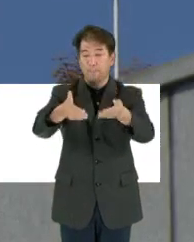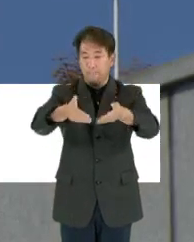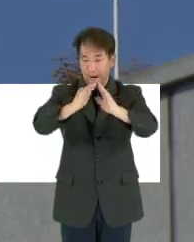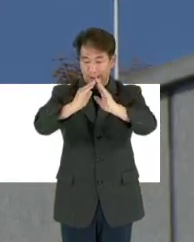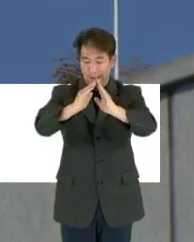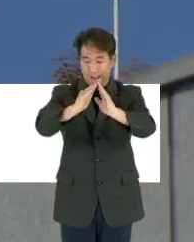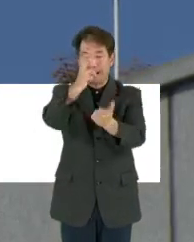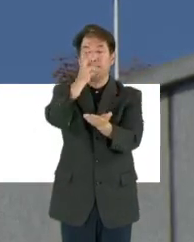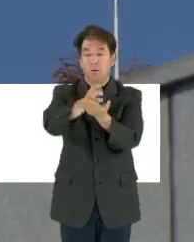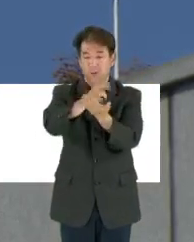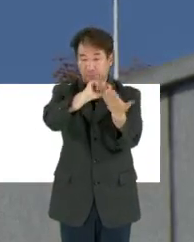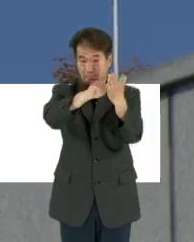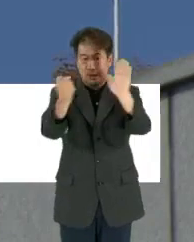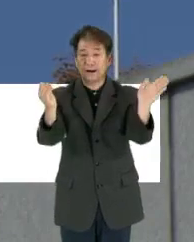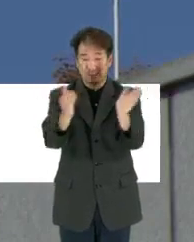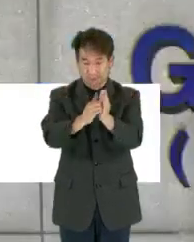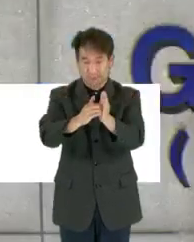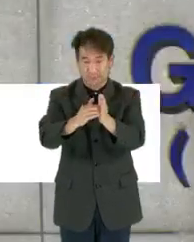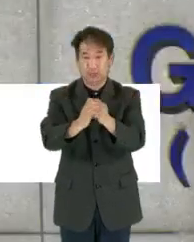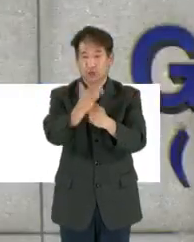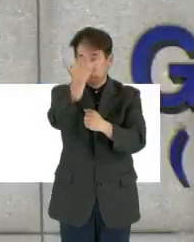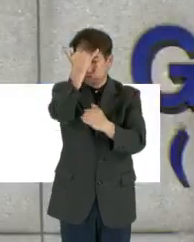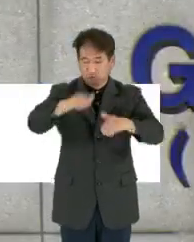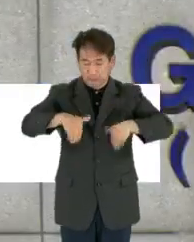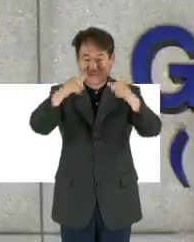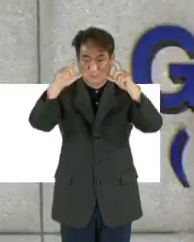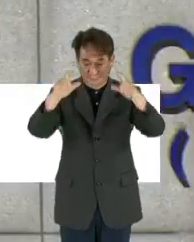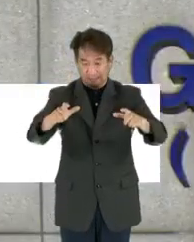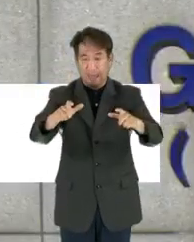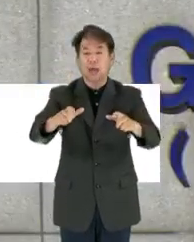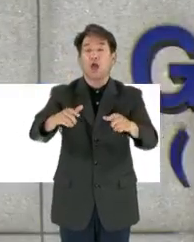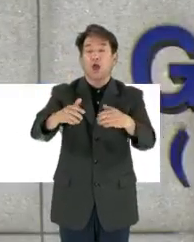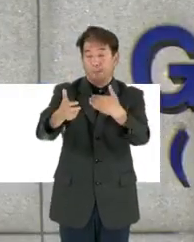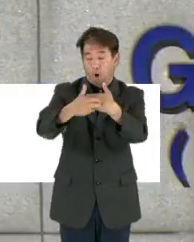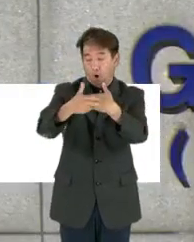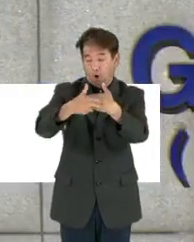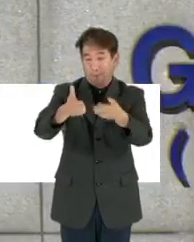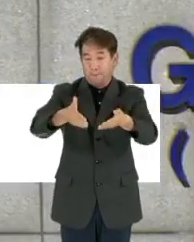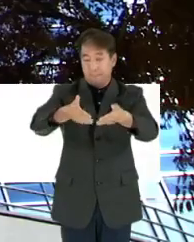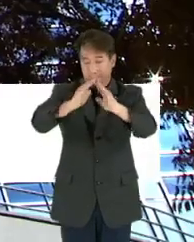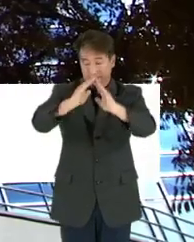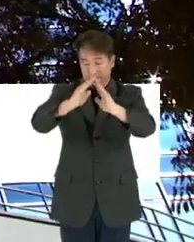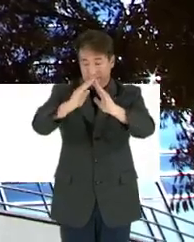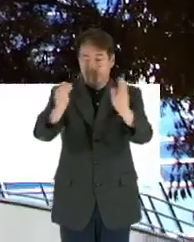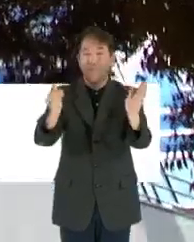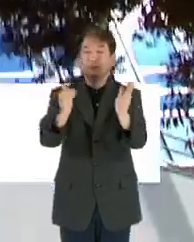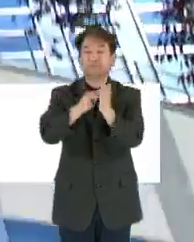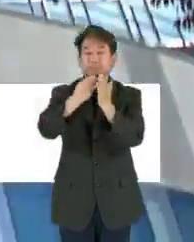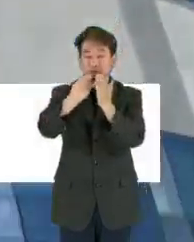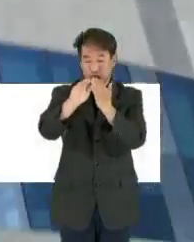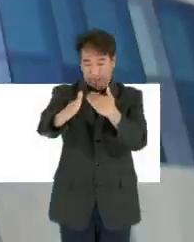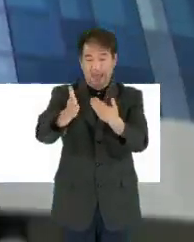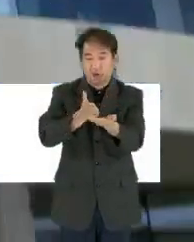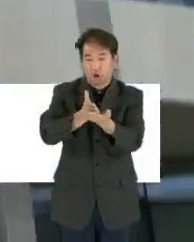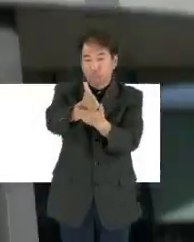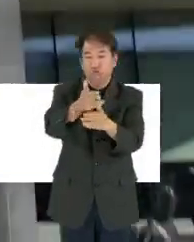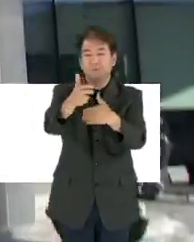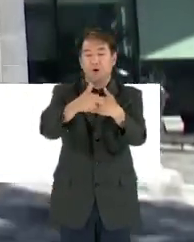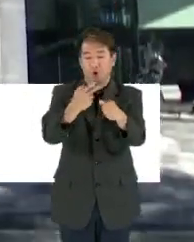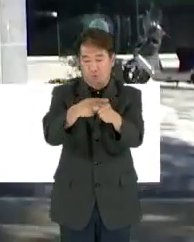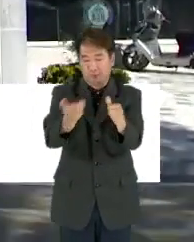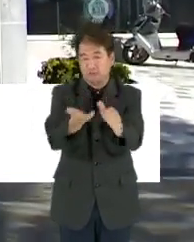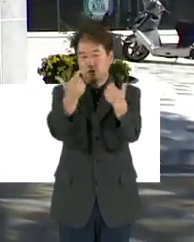이 특별법은 충남 쪽에 의과대학의 신설에 전문 의료 인력을 양성하고 의대 설비와 시설 조성 예산을 국가가 지원하도록 하고